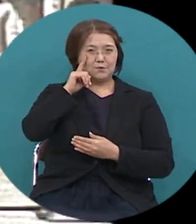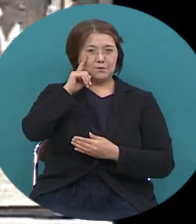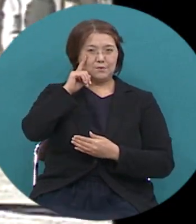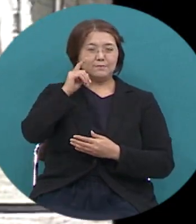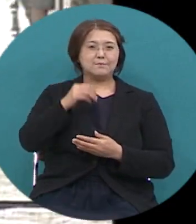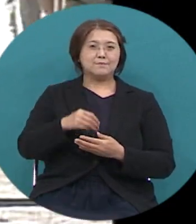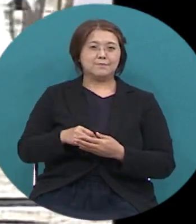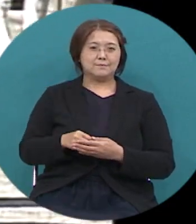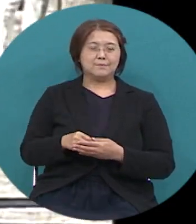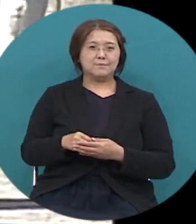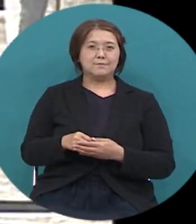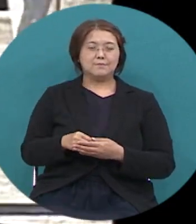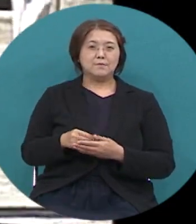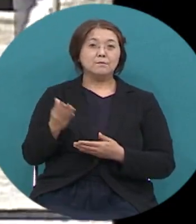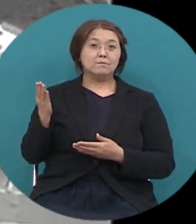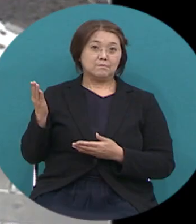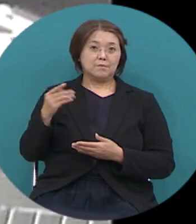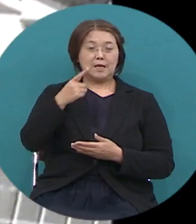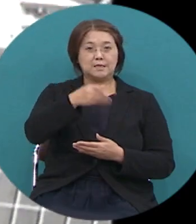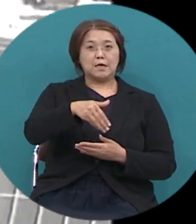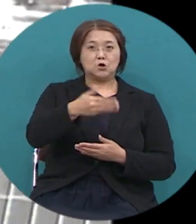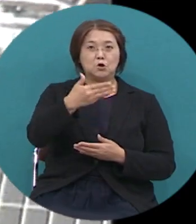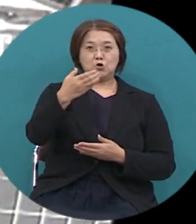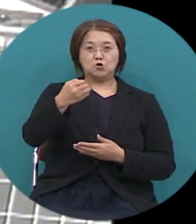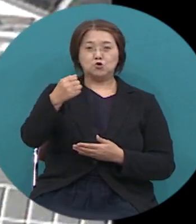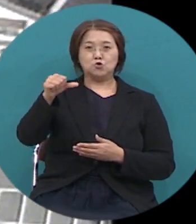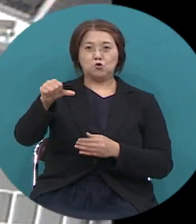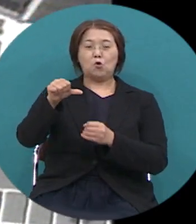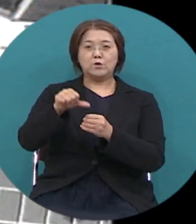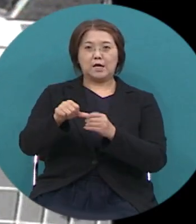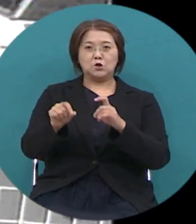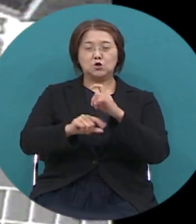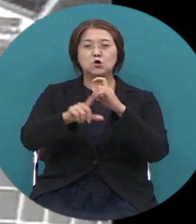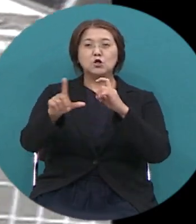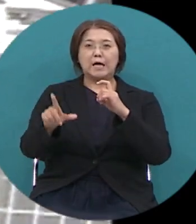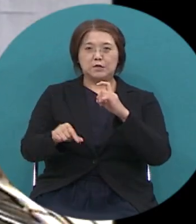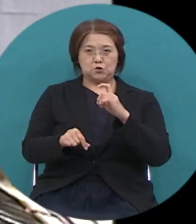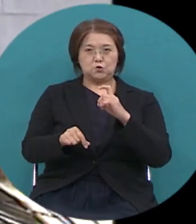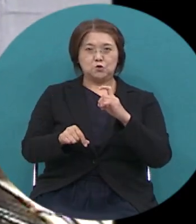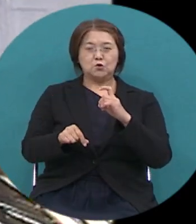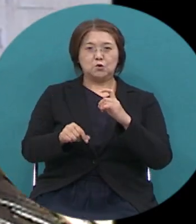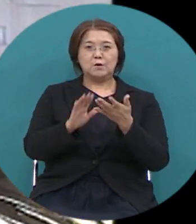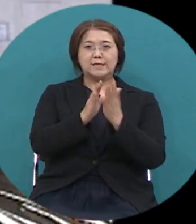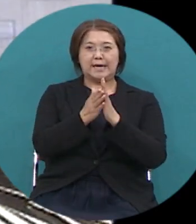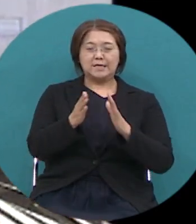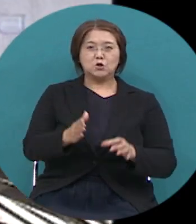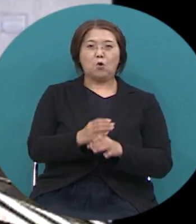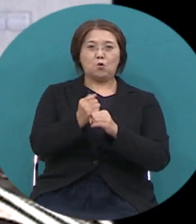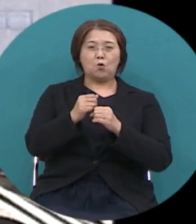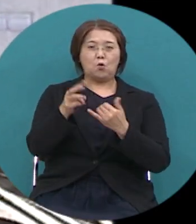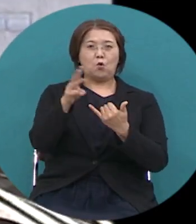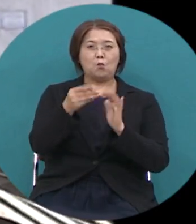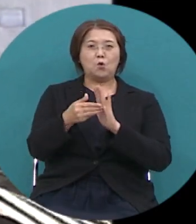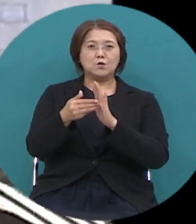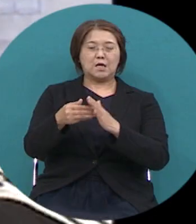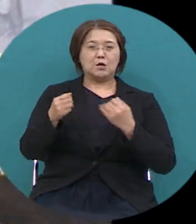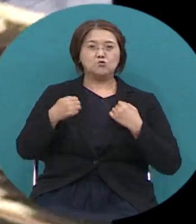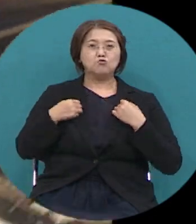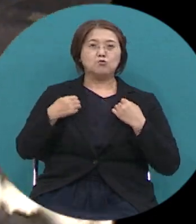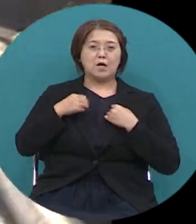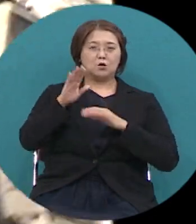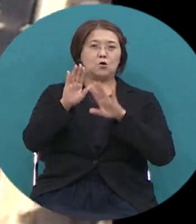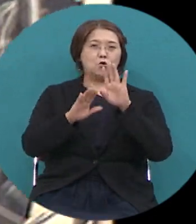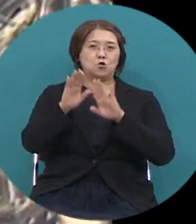か。こちらは1995年10月に行われた県総合防災訓練の様子です